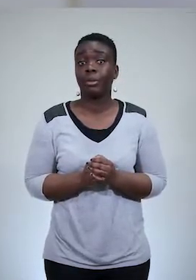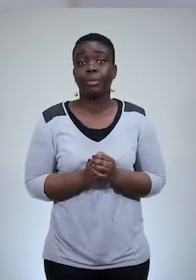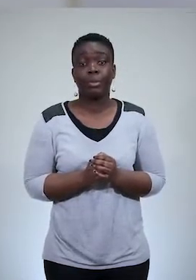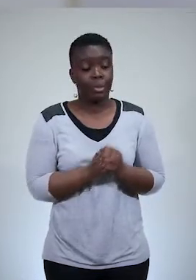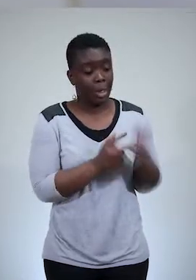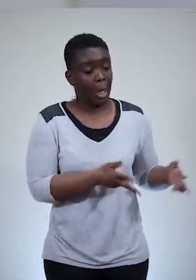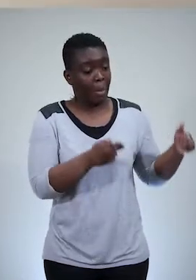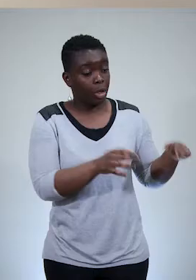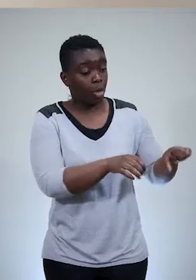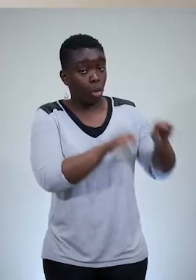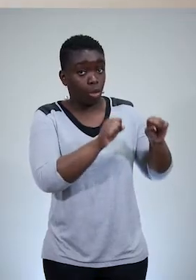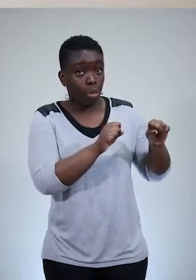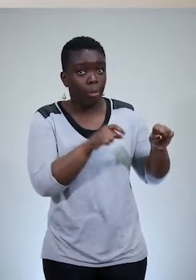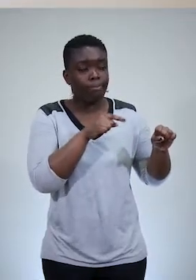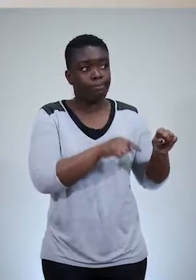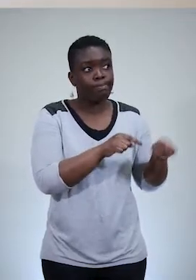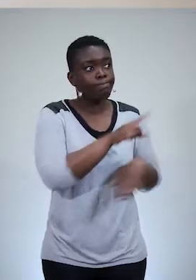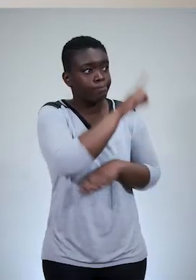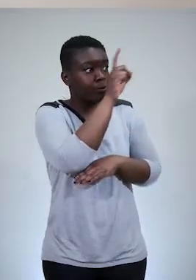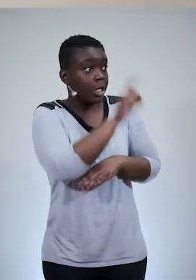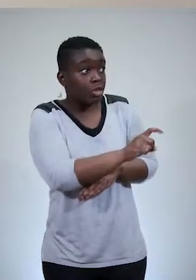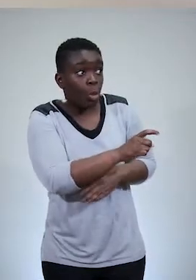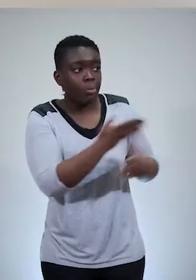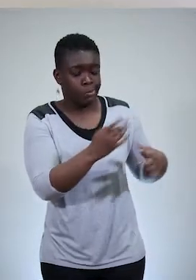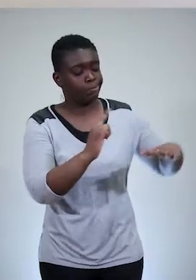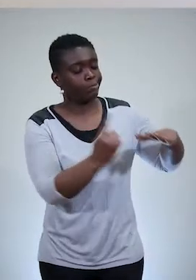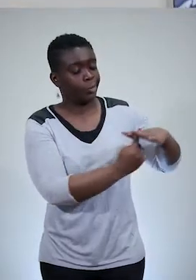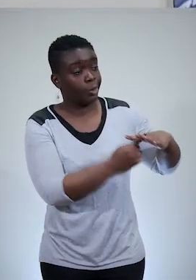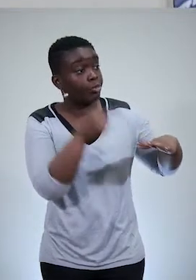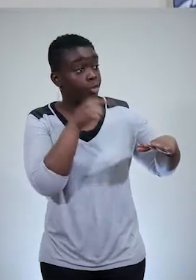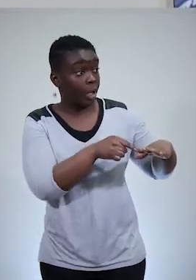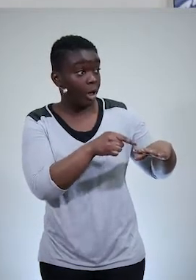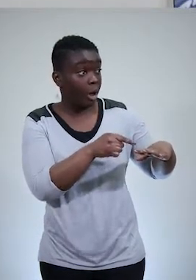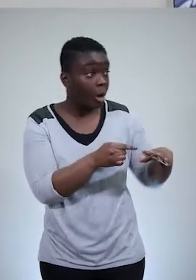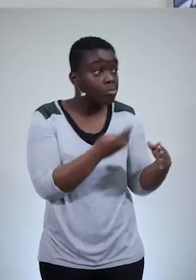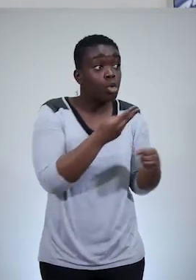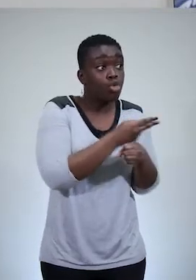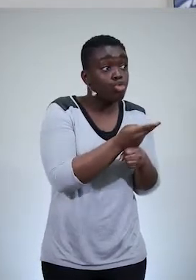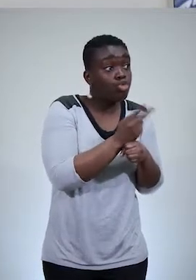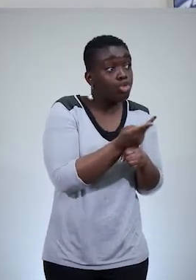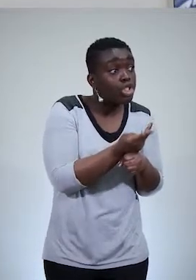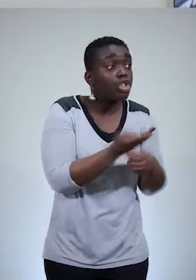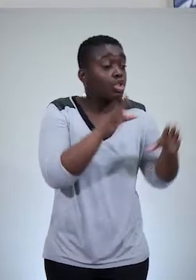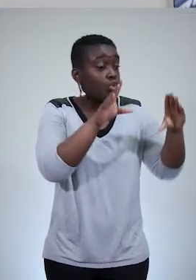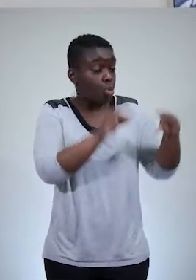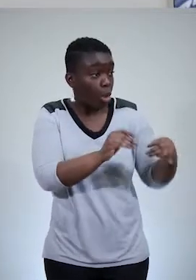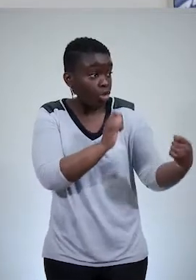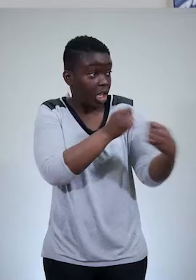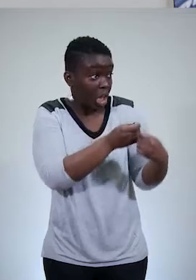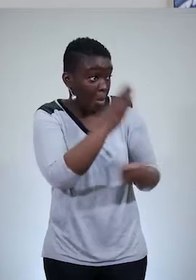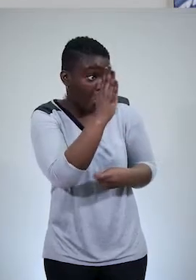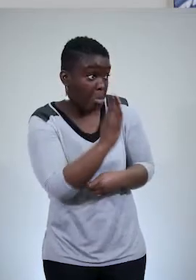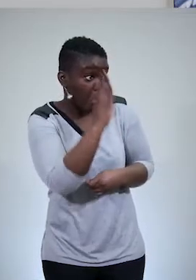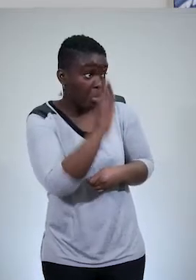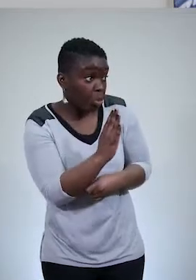à un forum avec mes collègues. Et ils ont imprimé mon CV pour que j'aille rencontrer les entreprises présentes lors de ce forum. Et